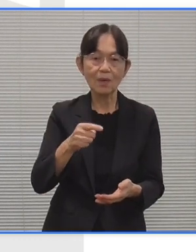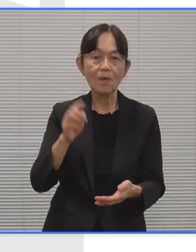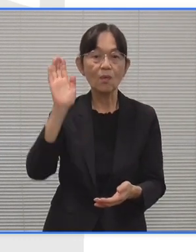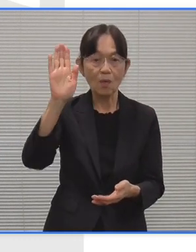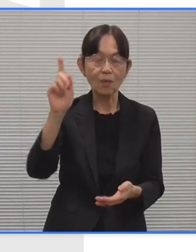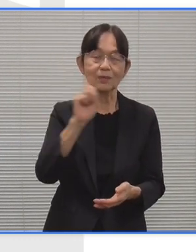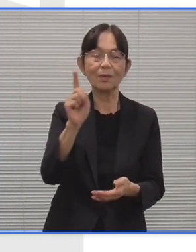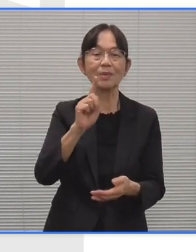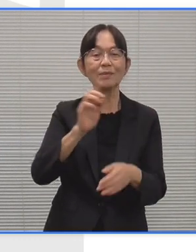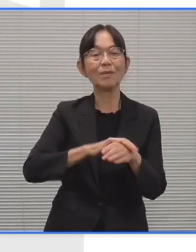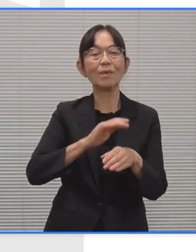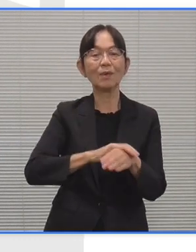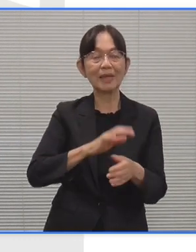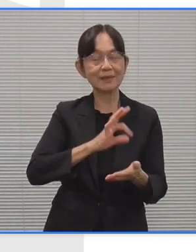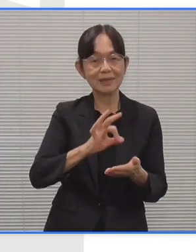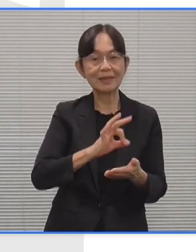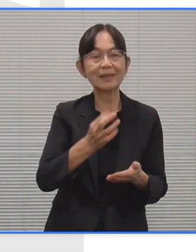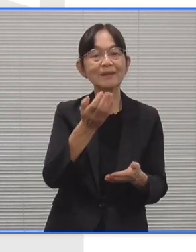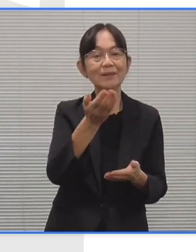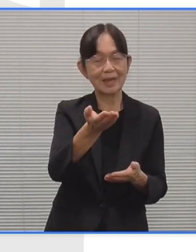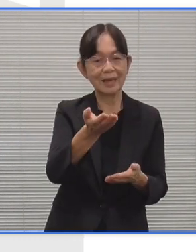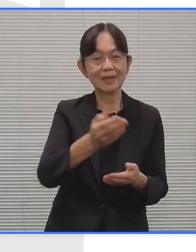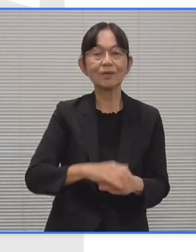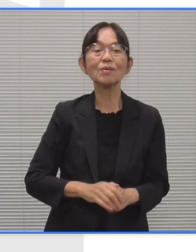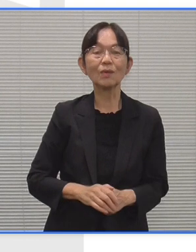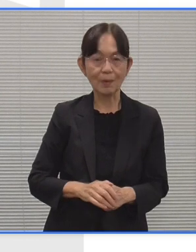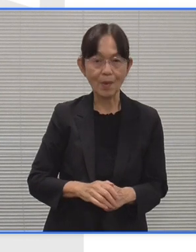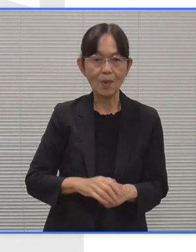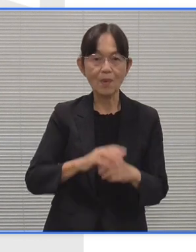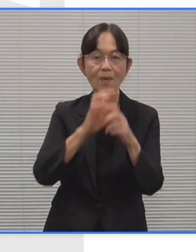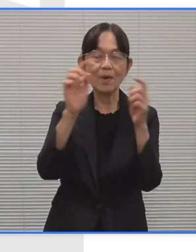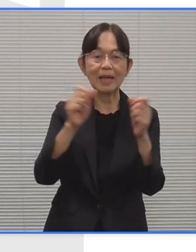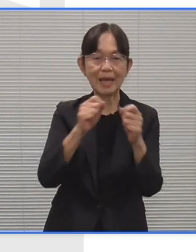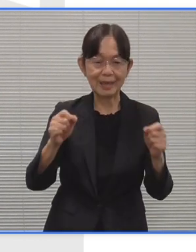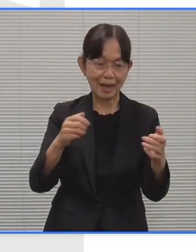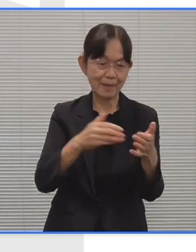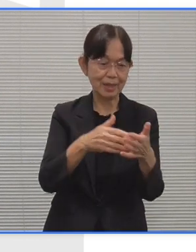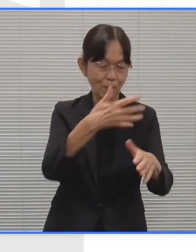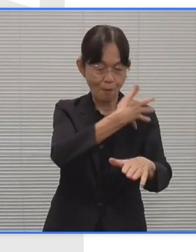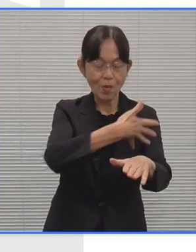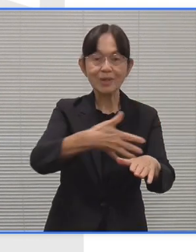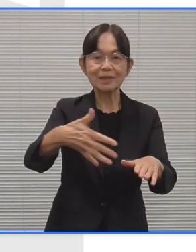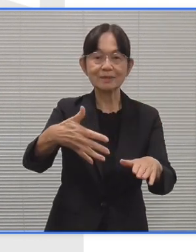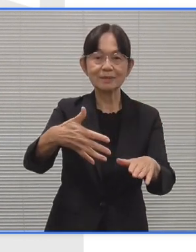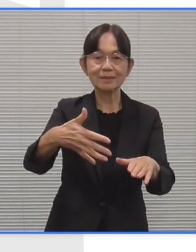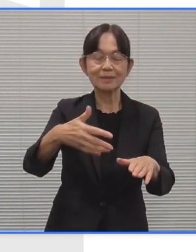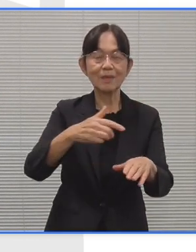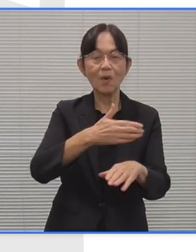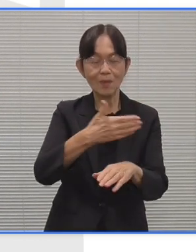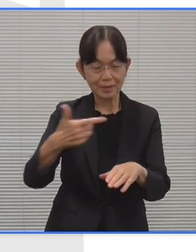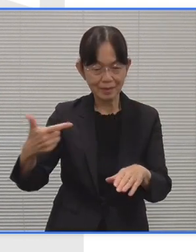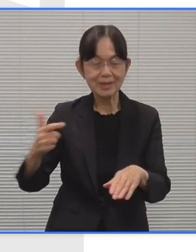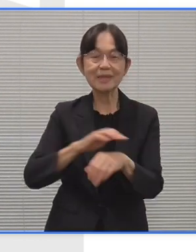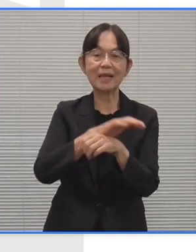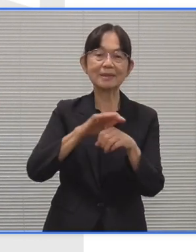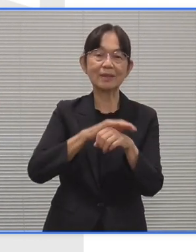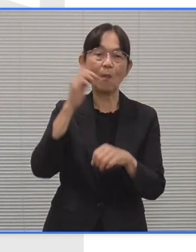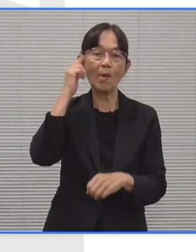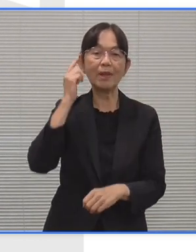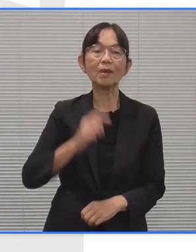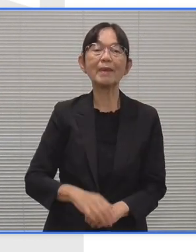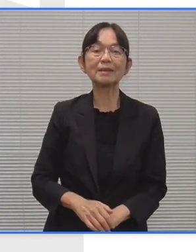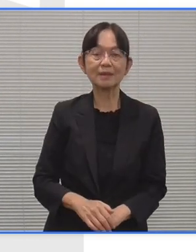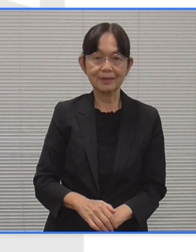していこうとしているのかということも、やはりこの、結果までのプロセスというのも非常に大事だと思っております